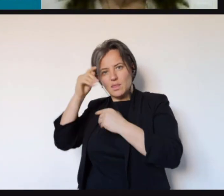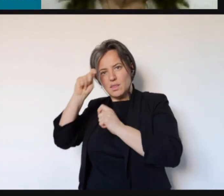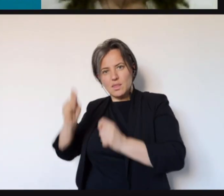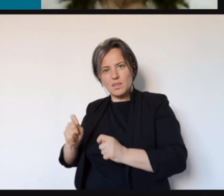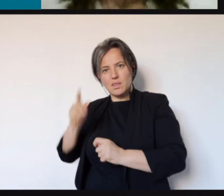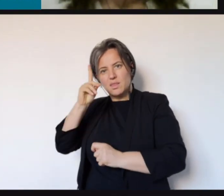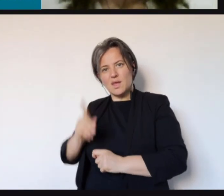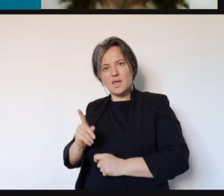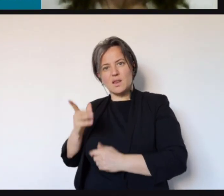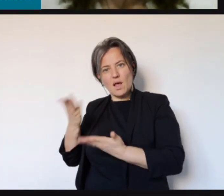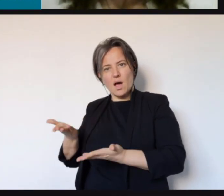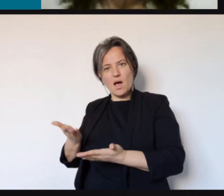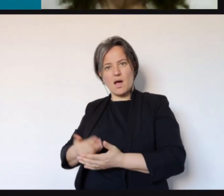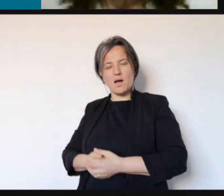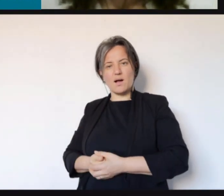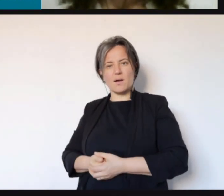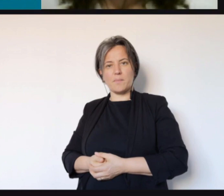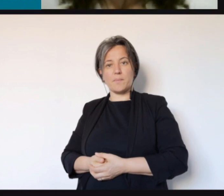E